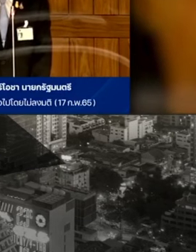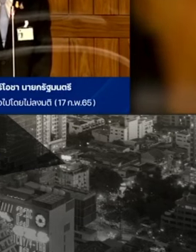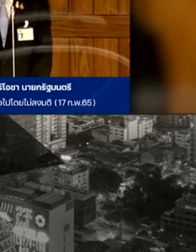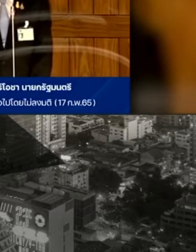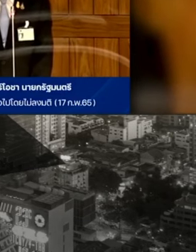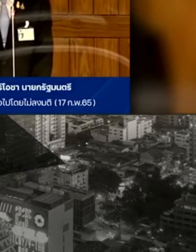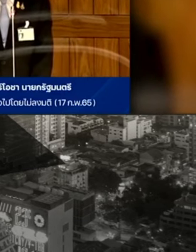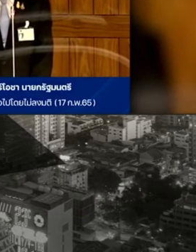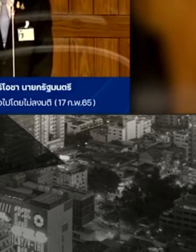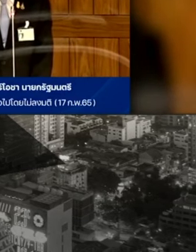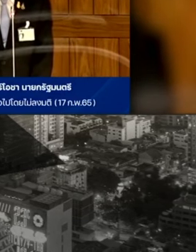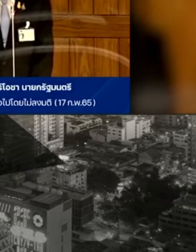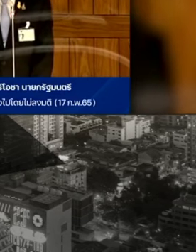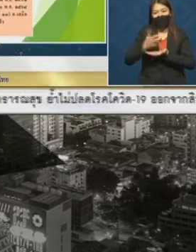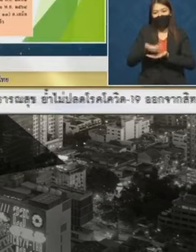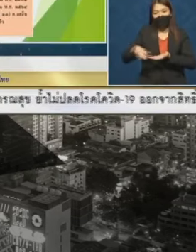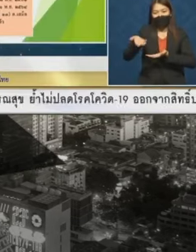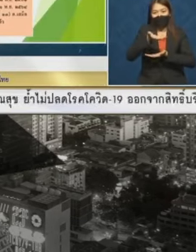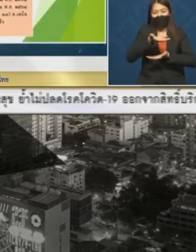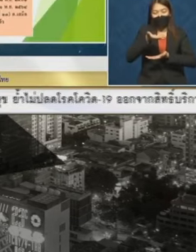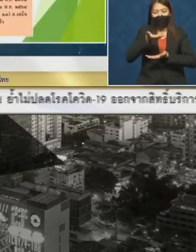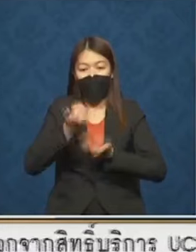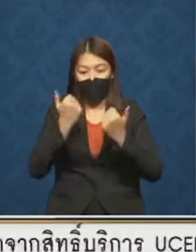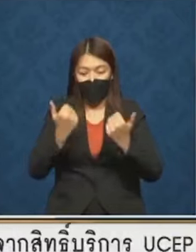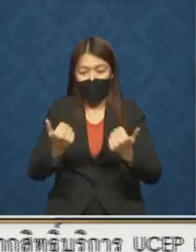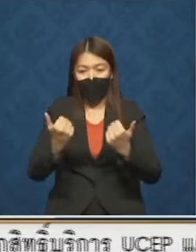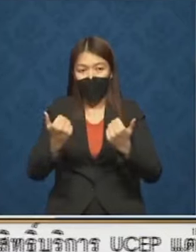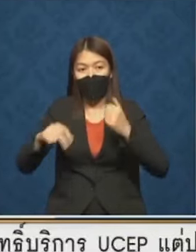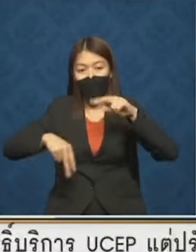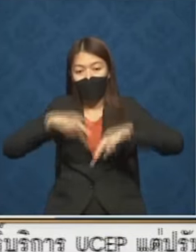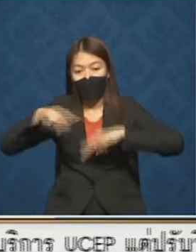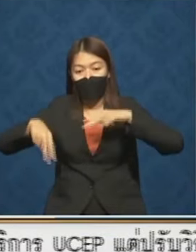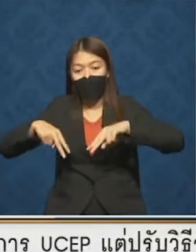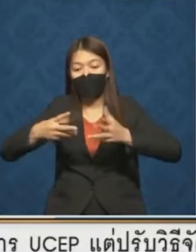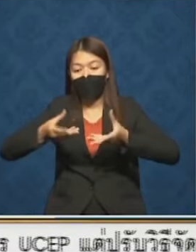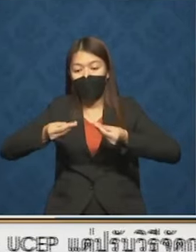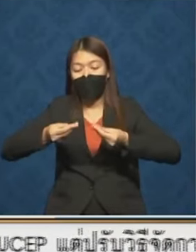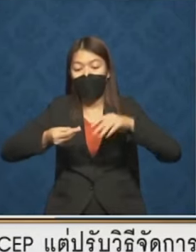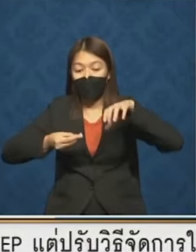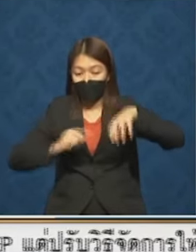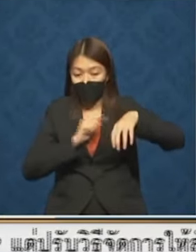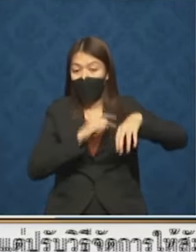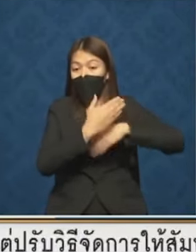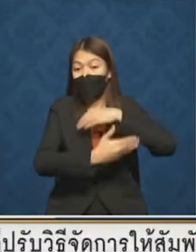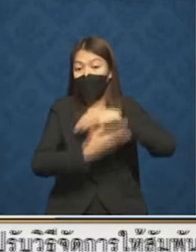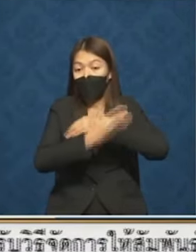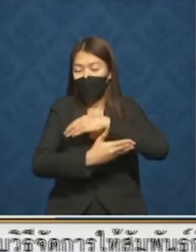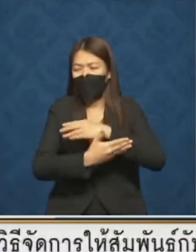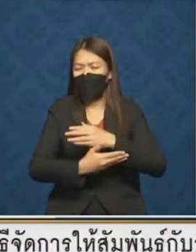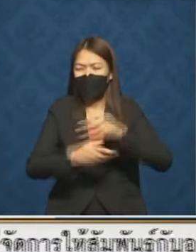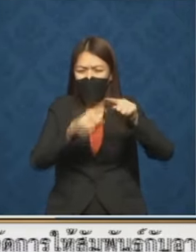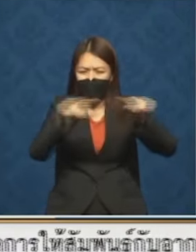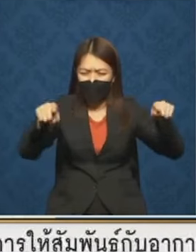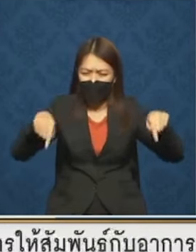คุณนิพนธ์บุญยามณีในฐานะรัฐมนตรีช่วยมหาดไทยนะคะก็ขึ้นชี้แจงเกี่ยวกับปัญหาที่ดินเขากระโดงนี่แหละตอนนี้ขั้นต